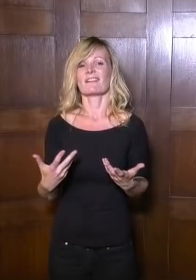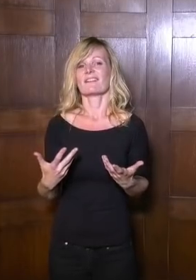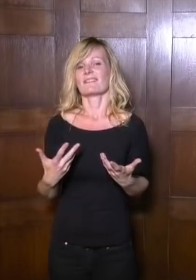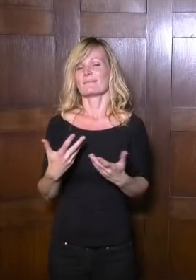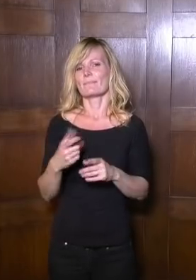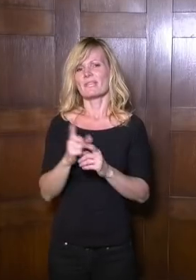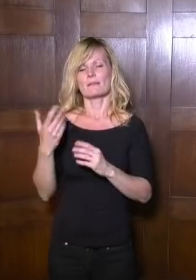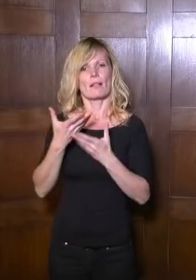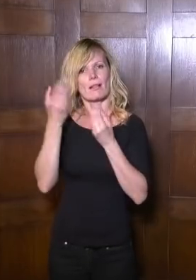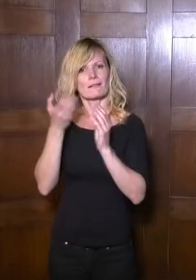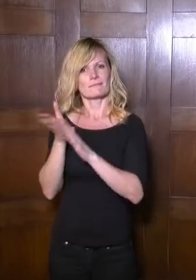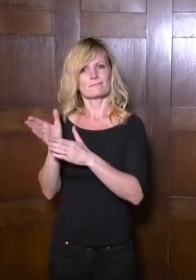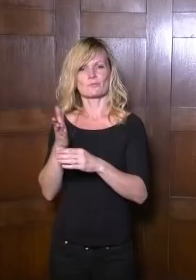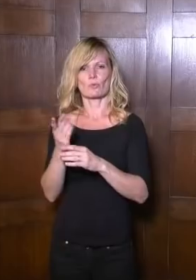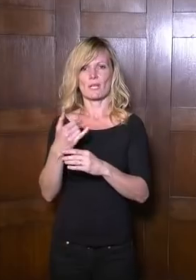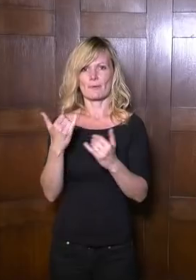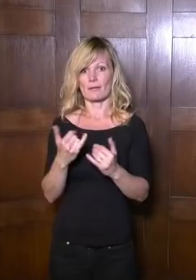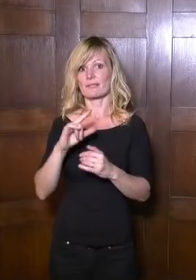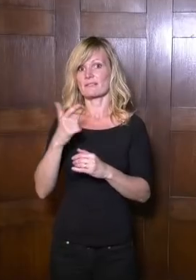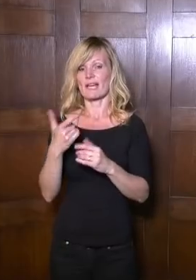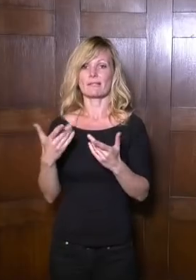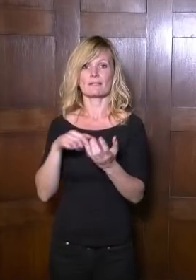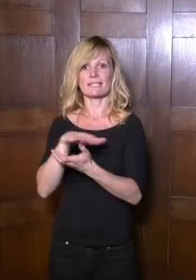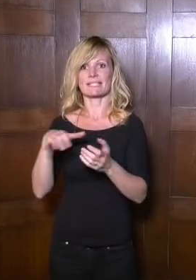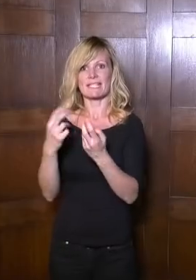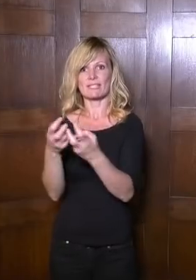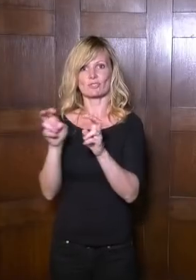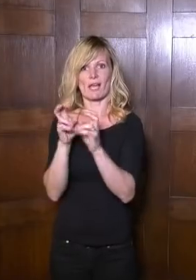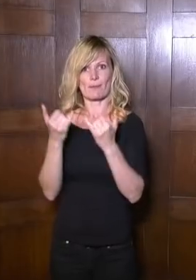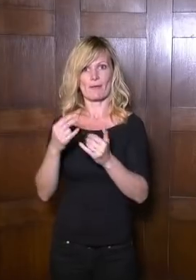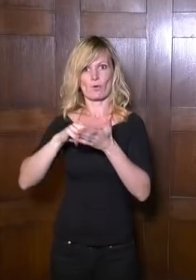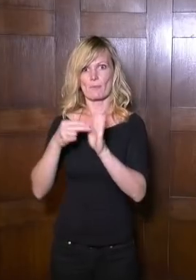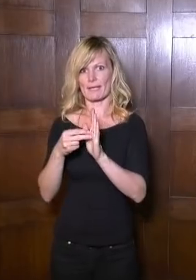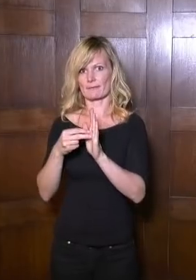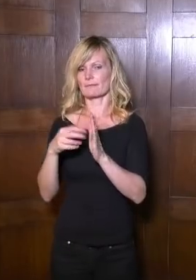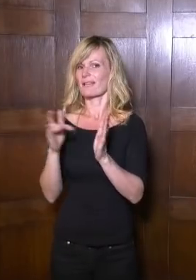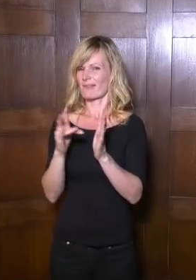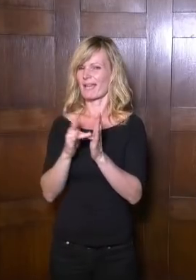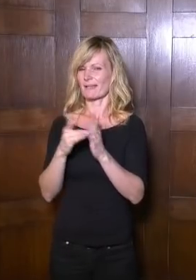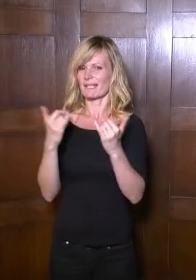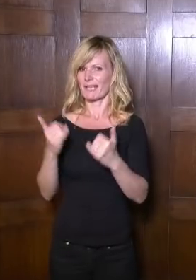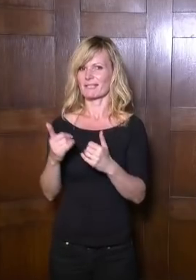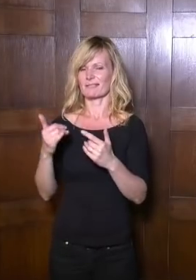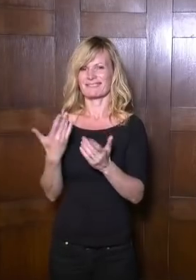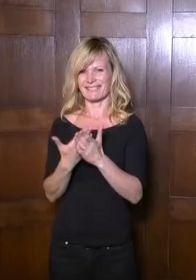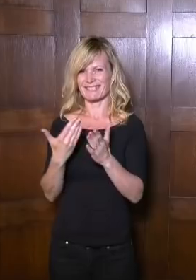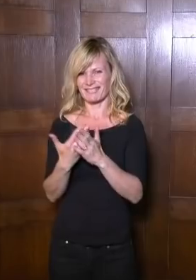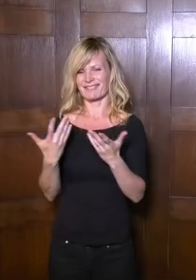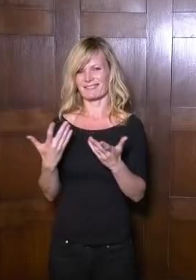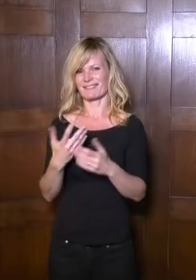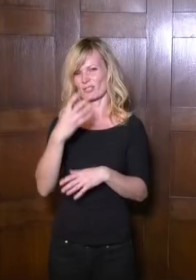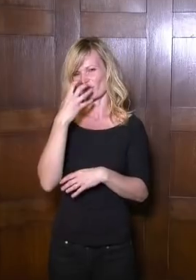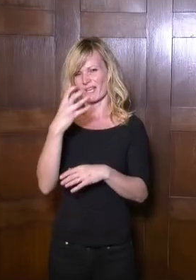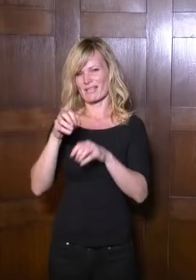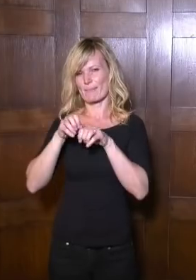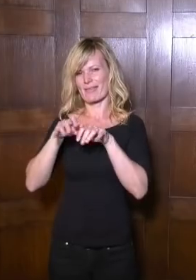aber wo wir gerade einen zweiten Krisenstab vorbereiten, weil sie doch relativ nah an der sächsischen Grenze mittlerweile ist. Und dann kam, da dachte